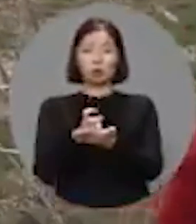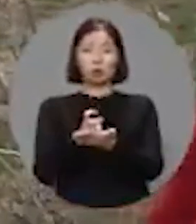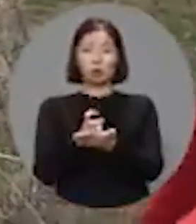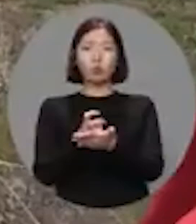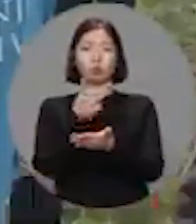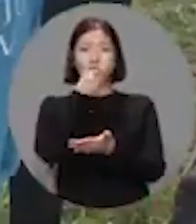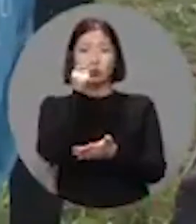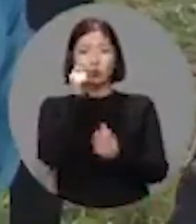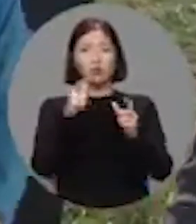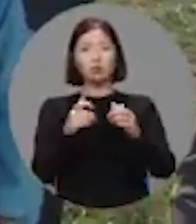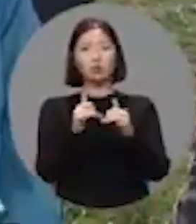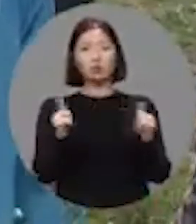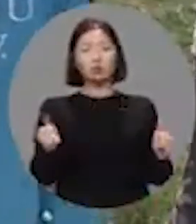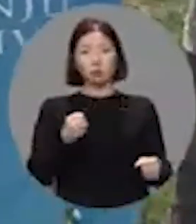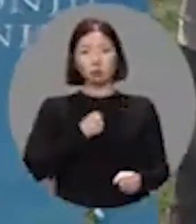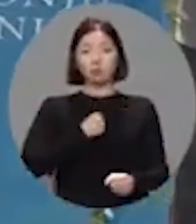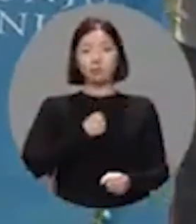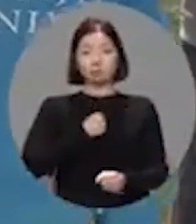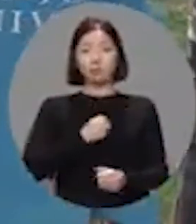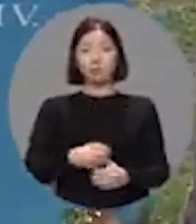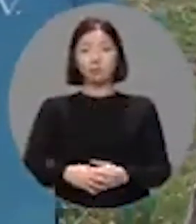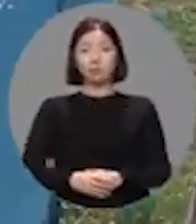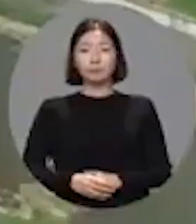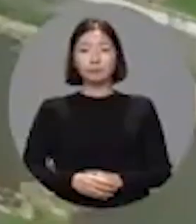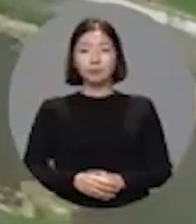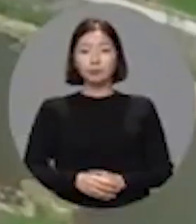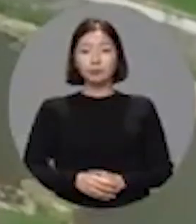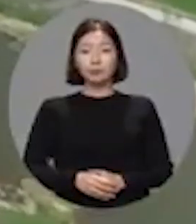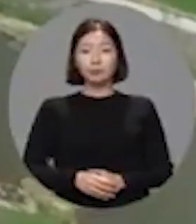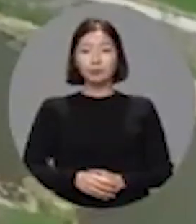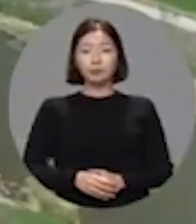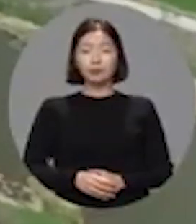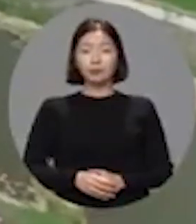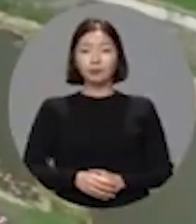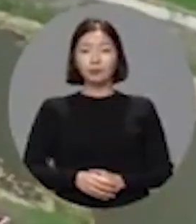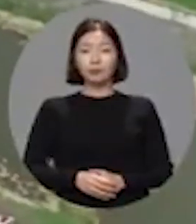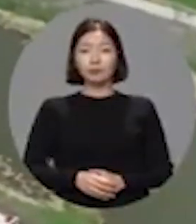미비해 주민들만 애를 태우고 있습니다. MBC 뉴스 유리홍입니다.